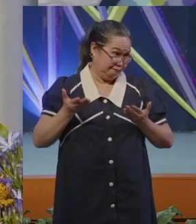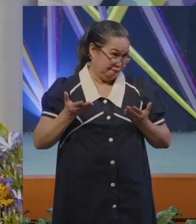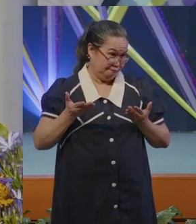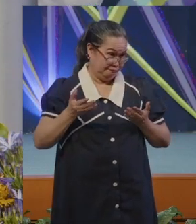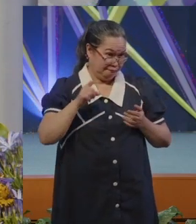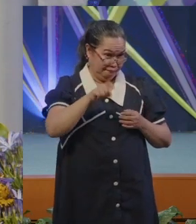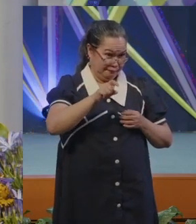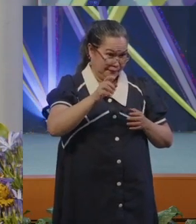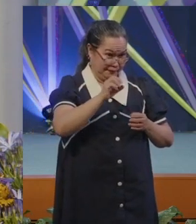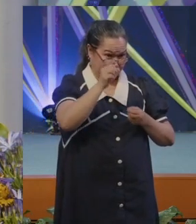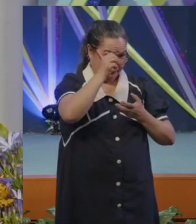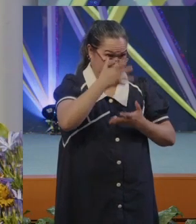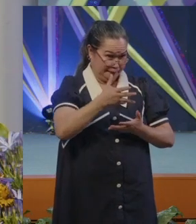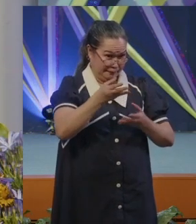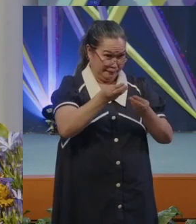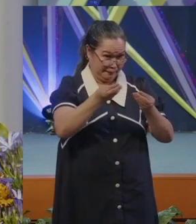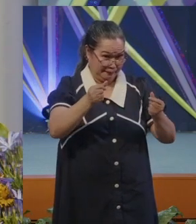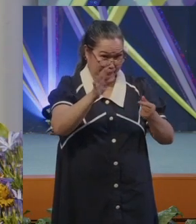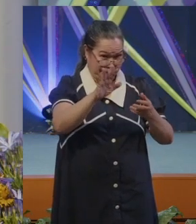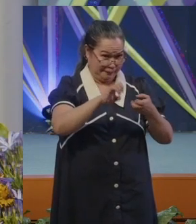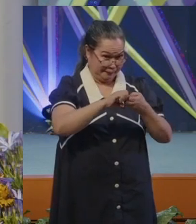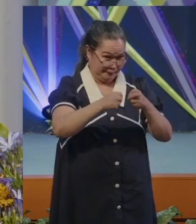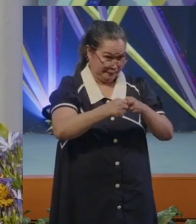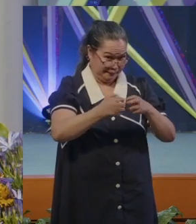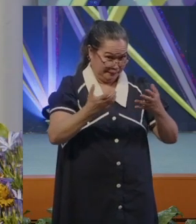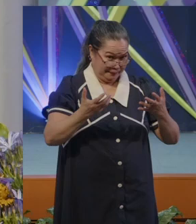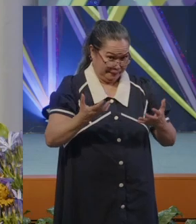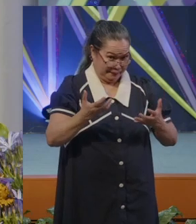kahilingan, upang masolve ang iyong mga problema.